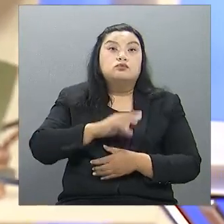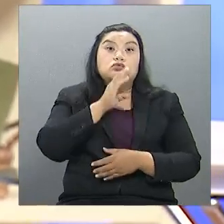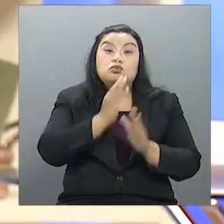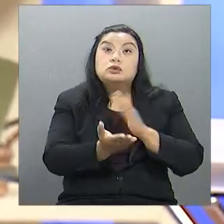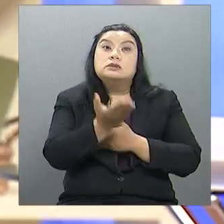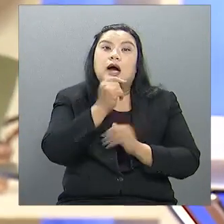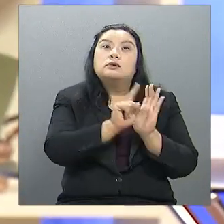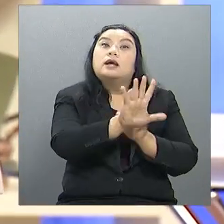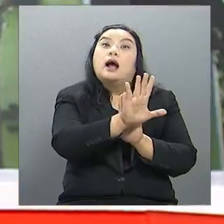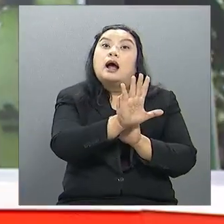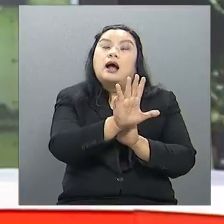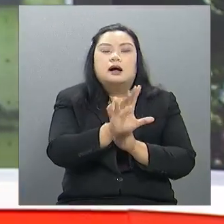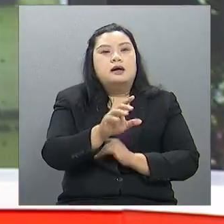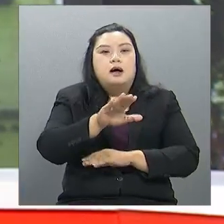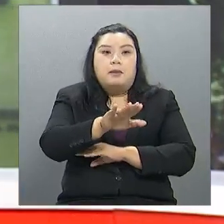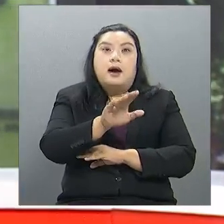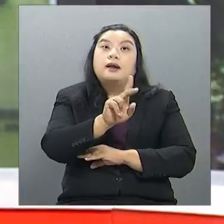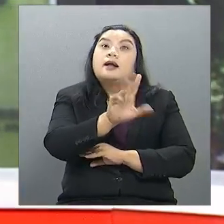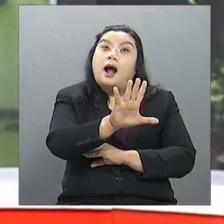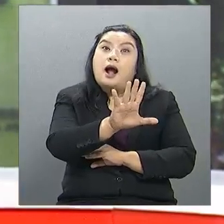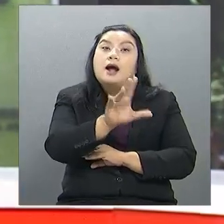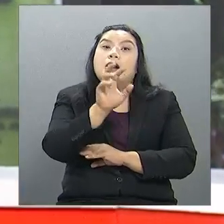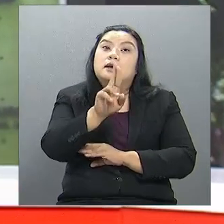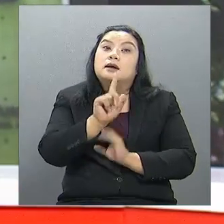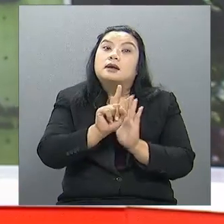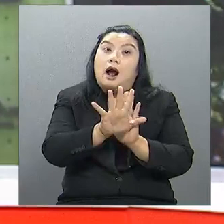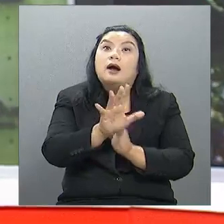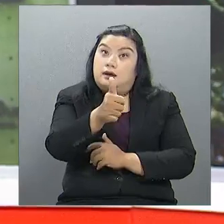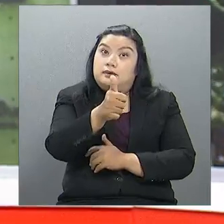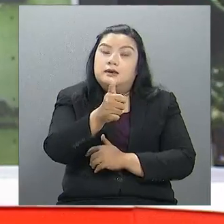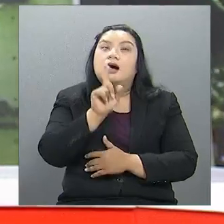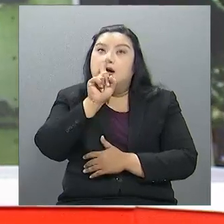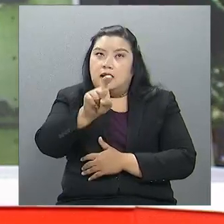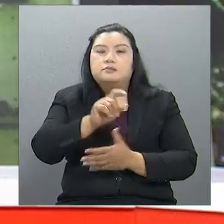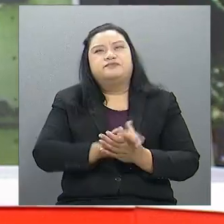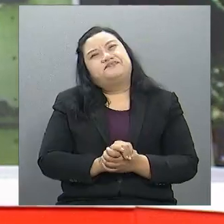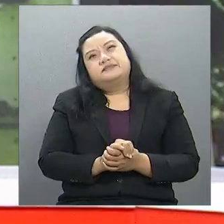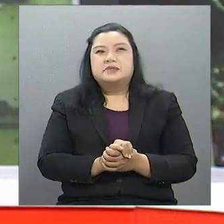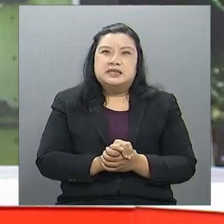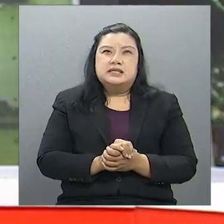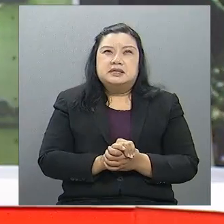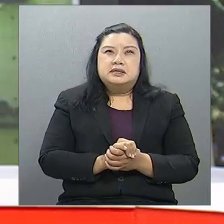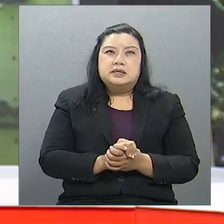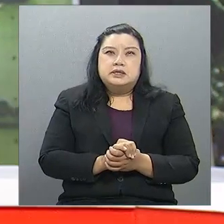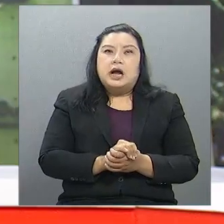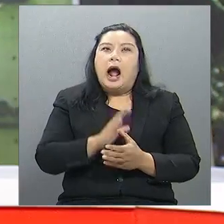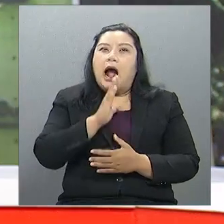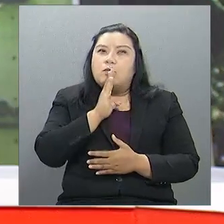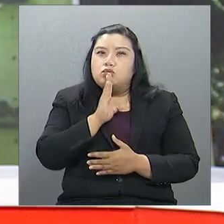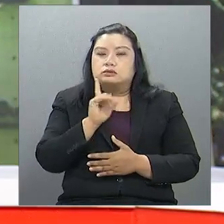ตอนเยท 5 สีมจะมีม diffusion Cast but it not...มีหาน